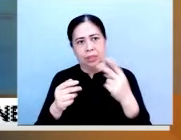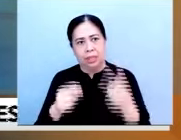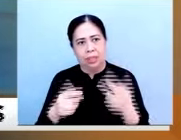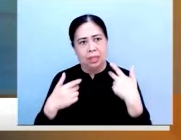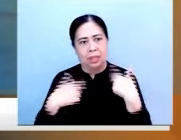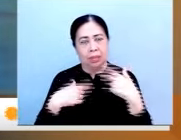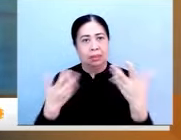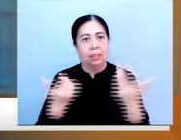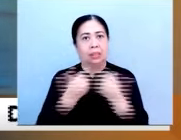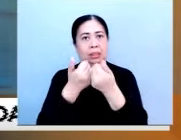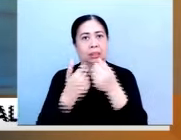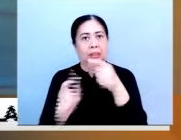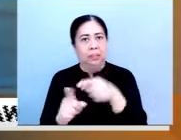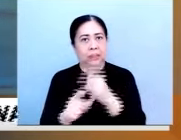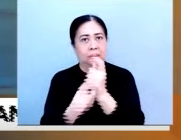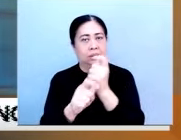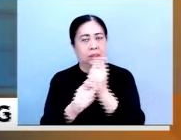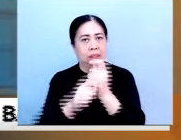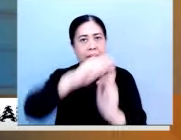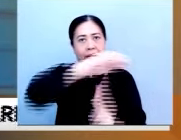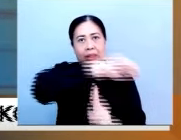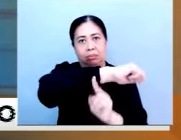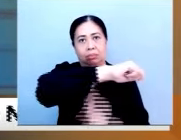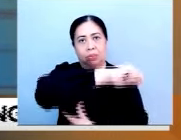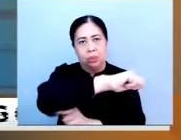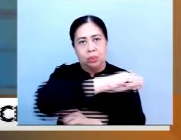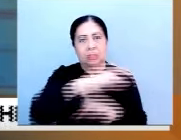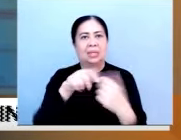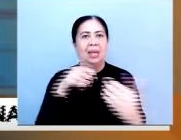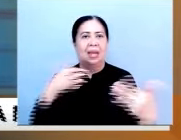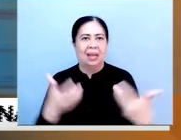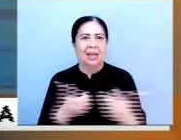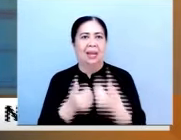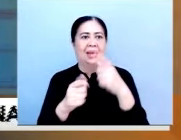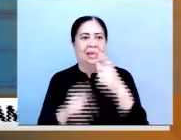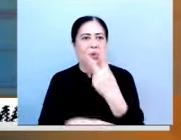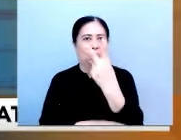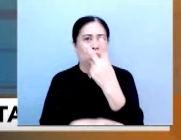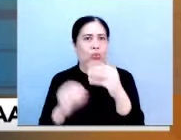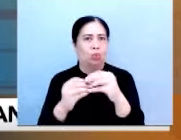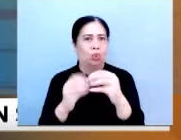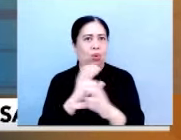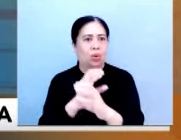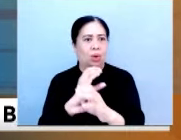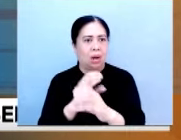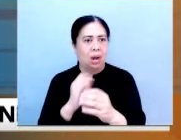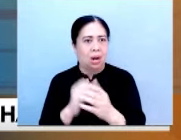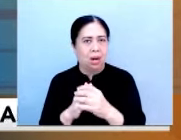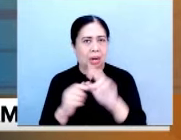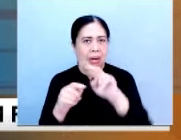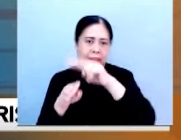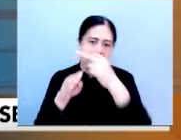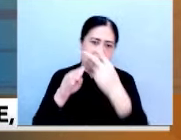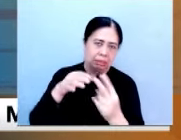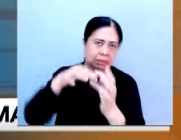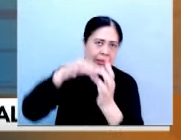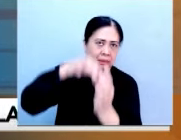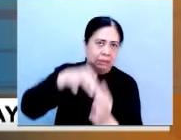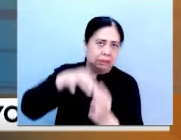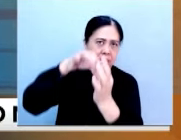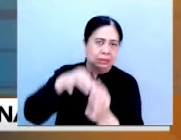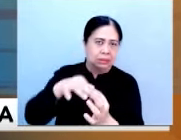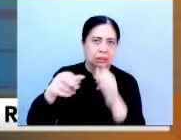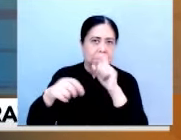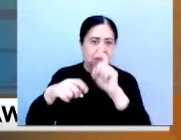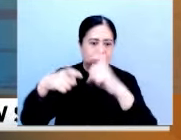sa disgrasya ang truck sa tulay kung saan nakabanggaan ito ang dalawa pang sasakyan. Sumabit lang ang cargo ng truck kaya hindi ito